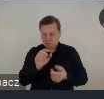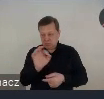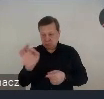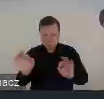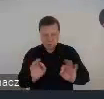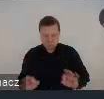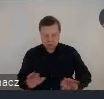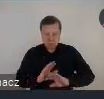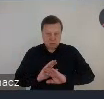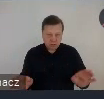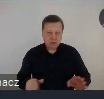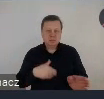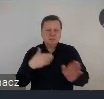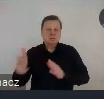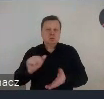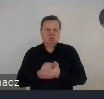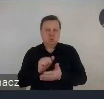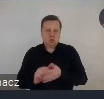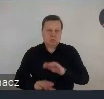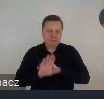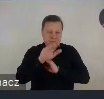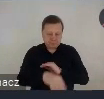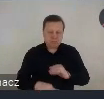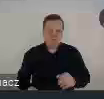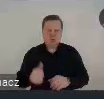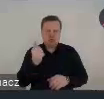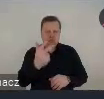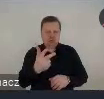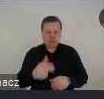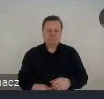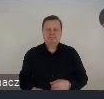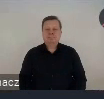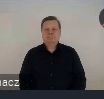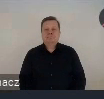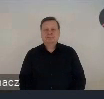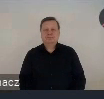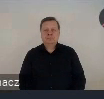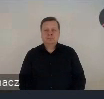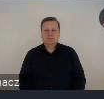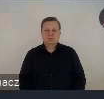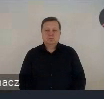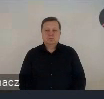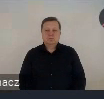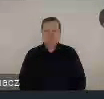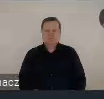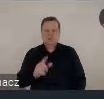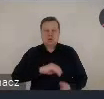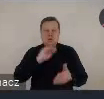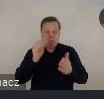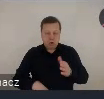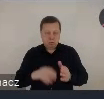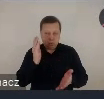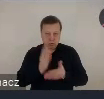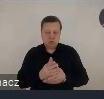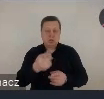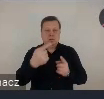to drukuje tą umowę w trzech egzemplarzach. Umowa jest podpisywana i przekazywana